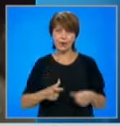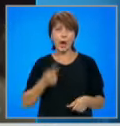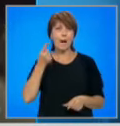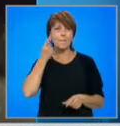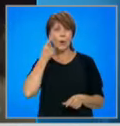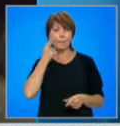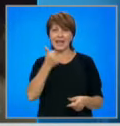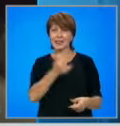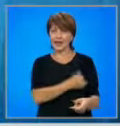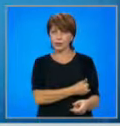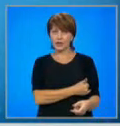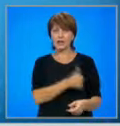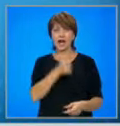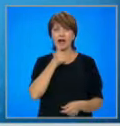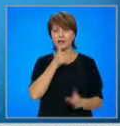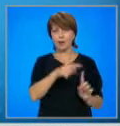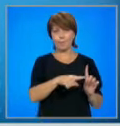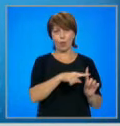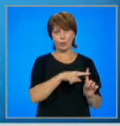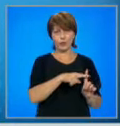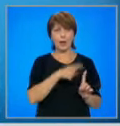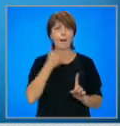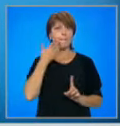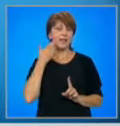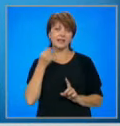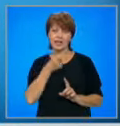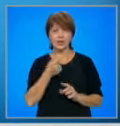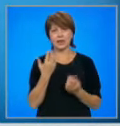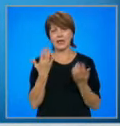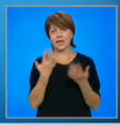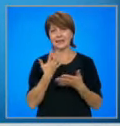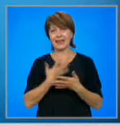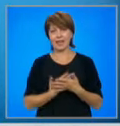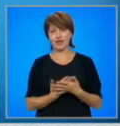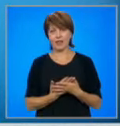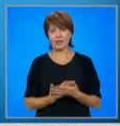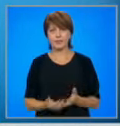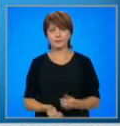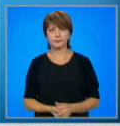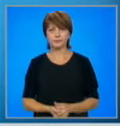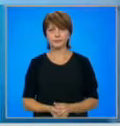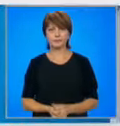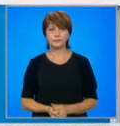за наркотици и алкохол са били положителни. Младежът е задържан.